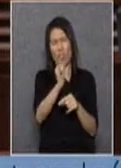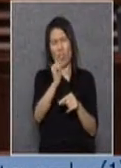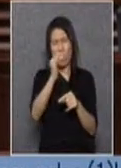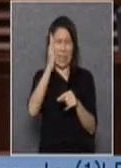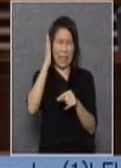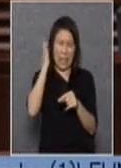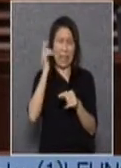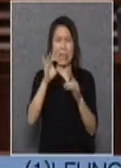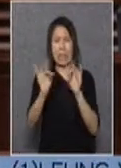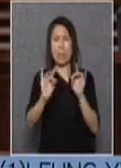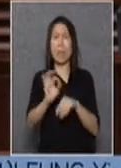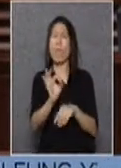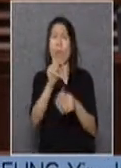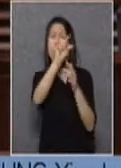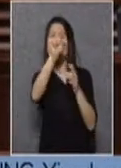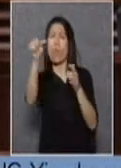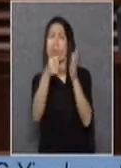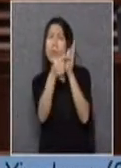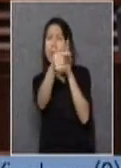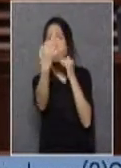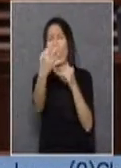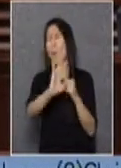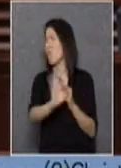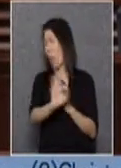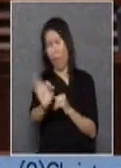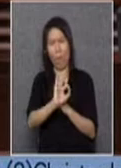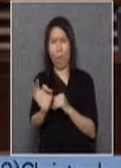的，是沒有的。